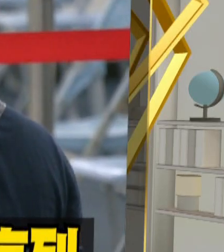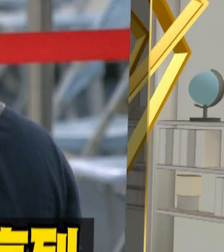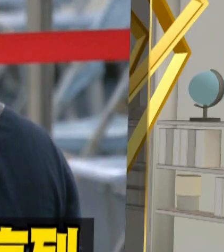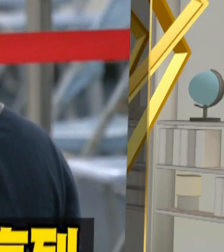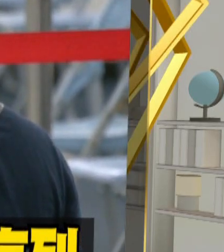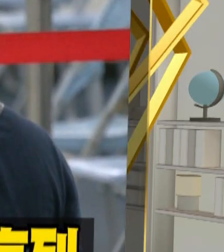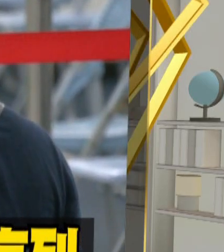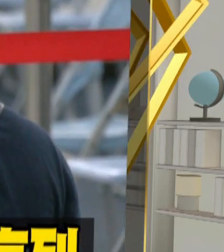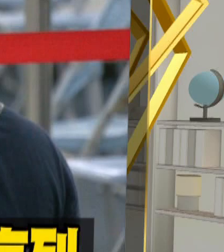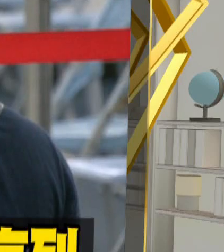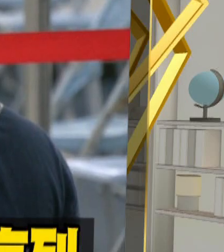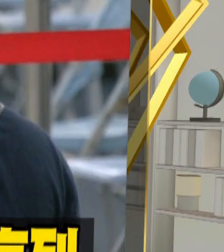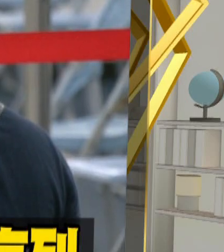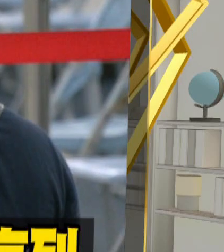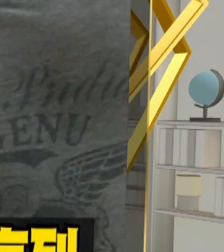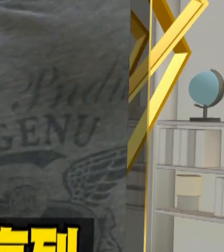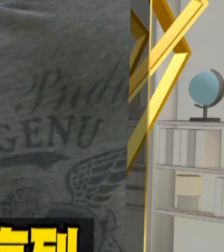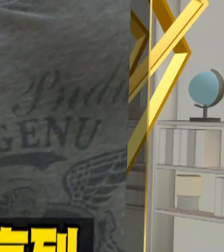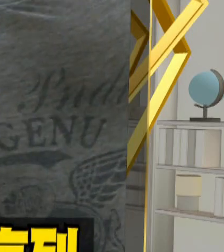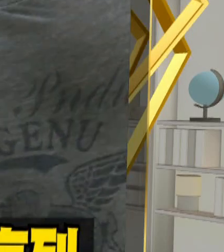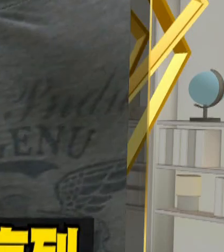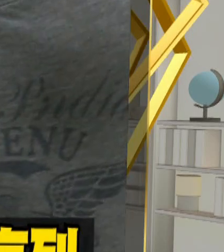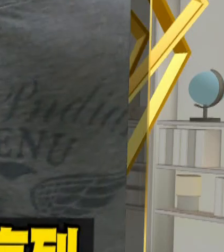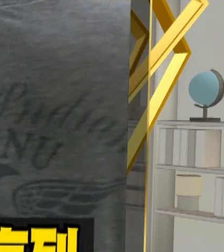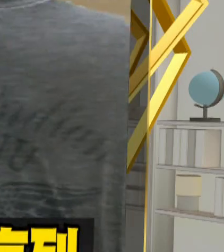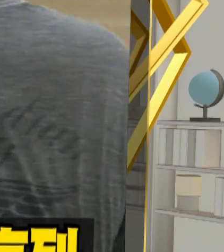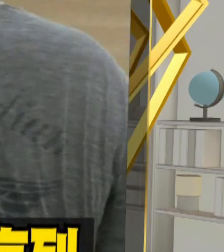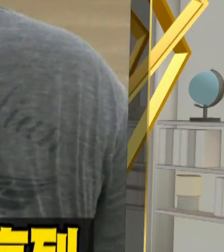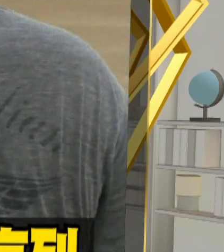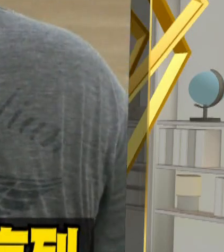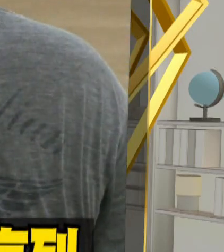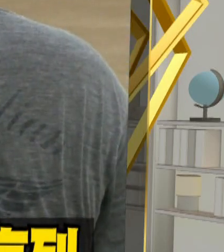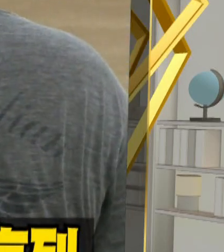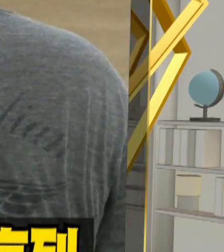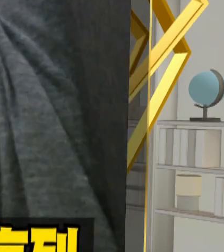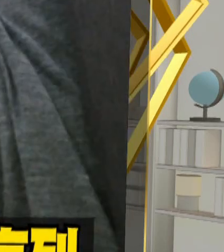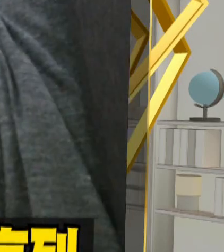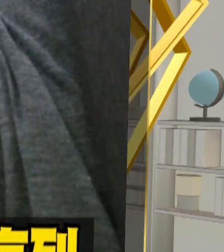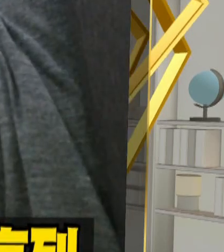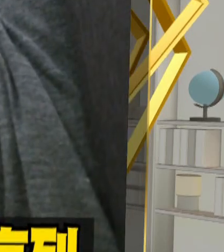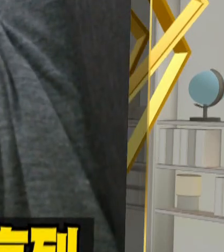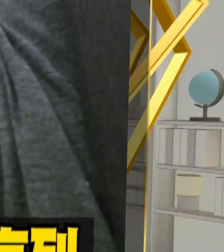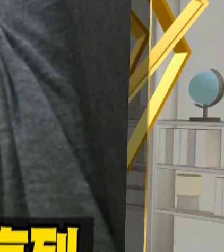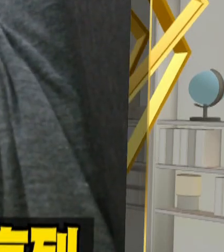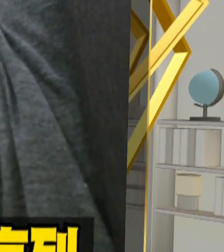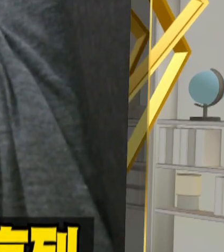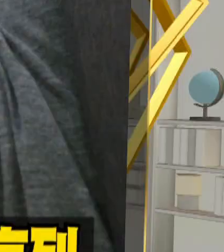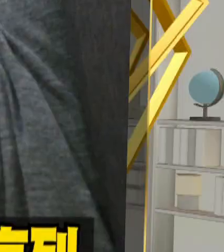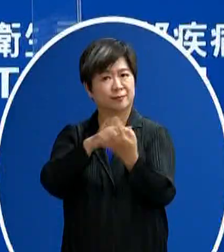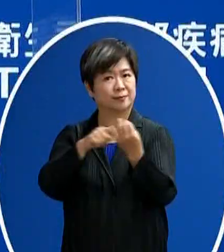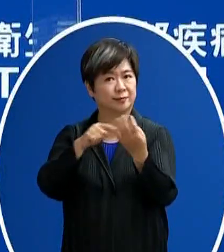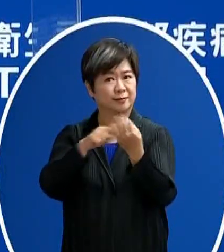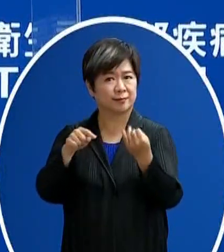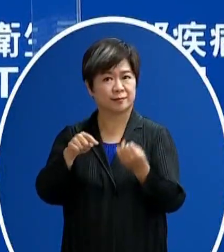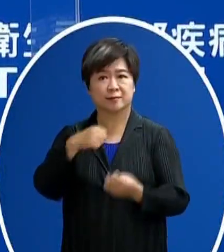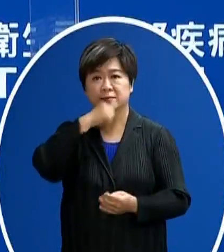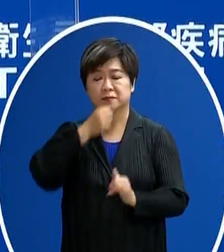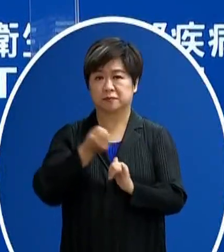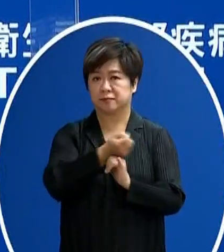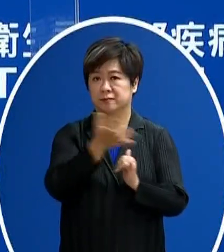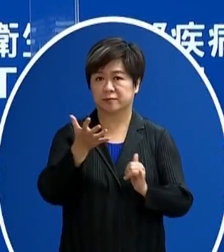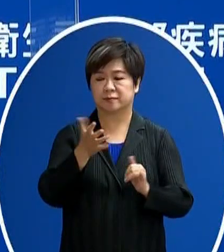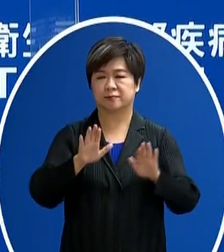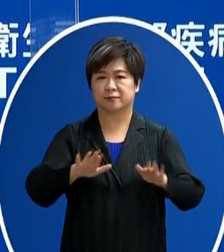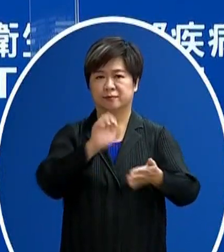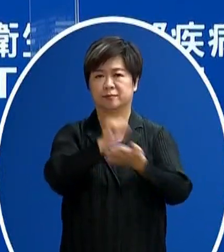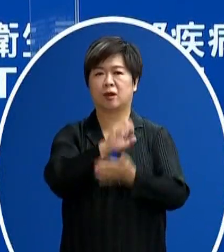入境班机，进一步来比对境外移入的病毒序列，预计在后天会出炉。 本土案例今